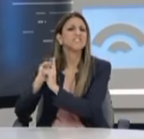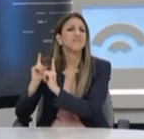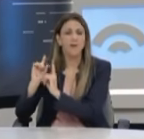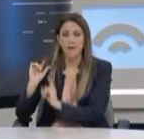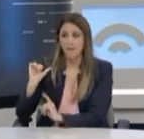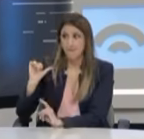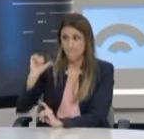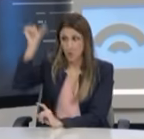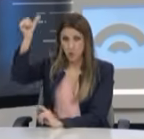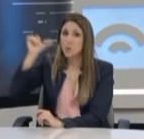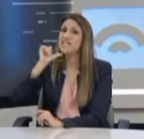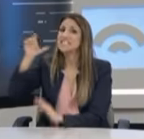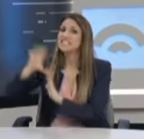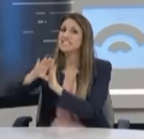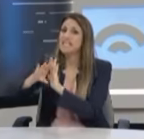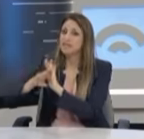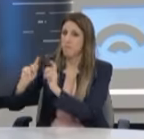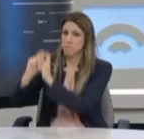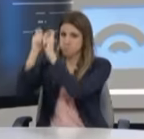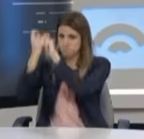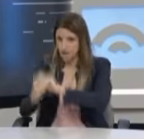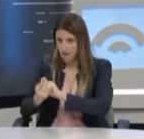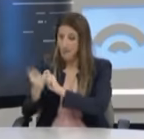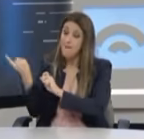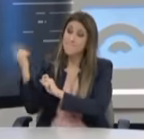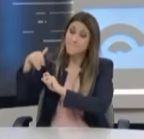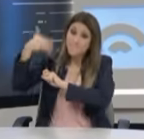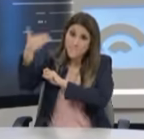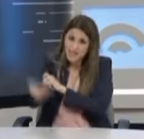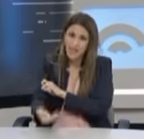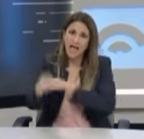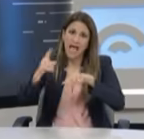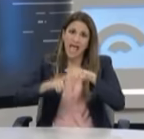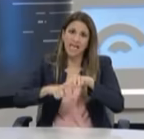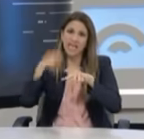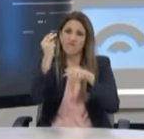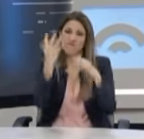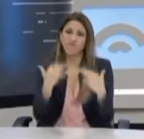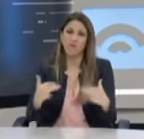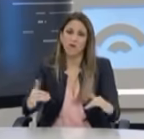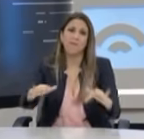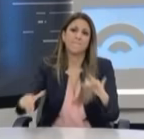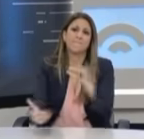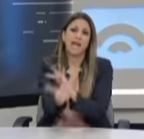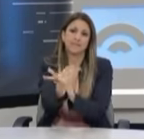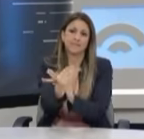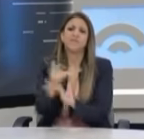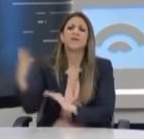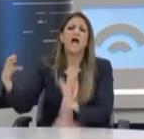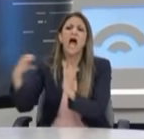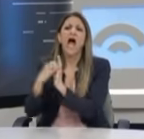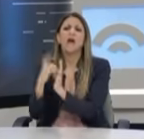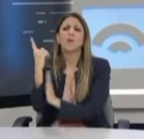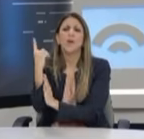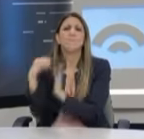να αλλάξουν το σύνταγμά τους και μετά να έρθει συμφωνία προσκύρωση στο Ελληνικό Κοινοβούλιο. Άρθρο 1, παράγραφος 4